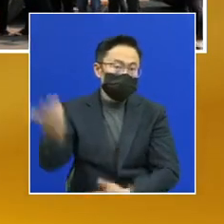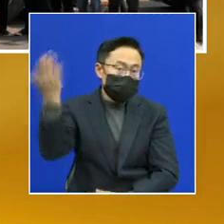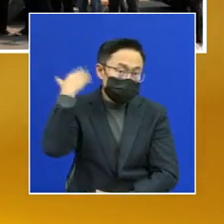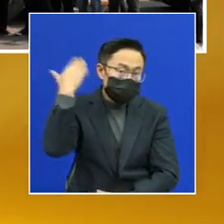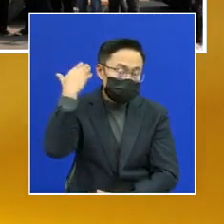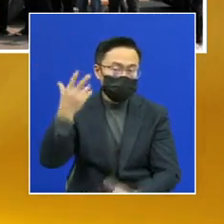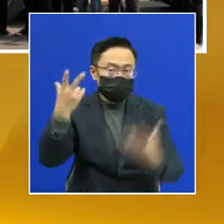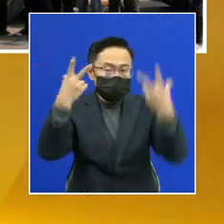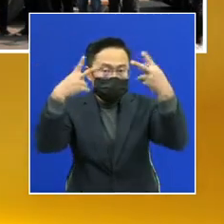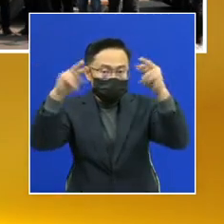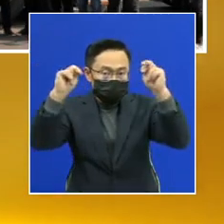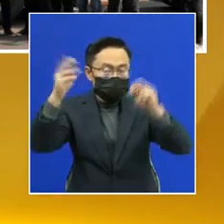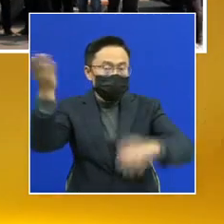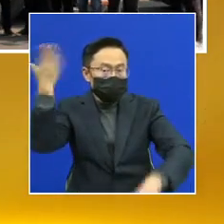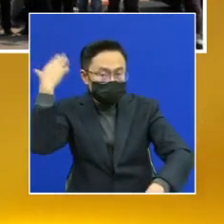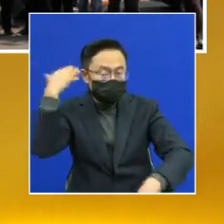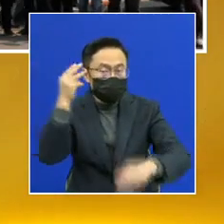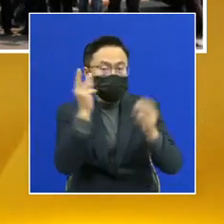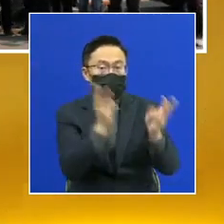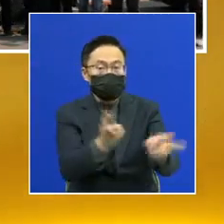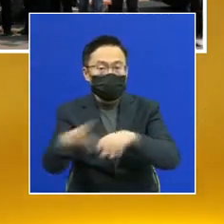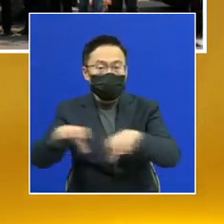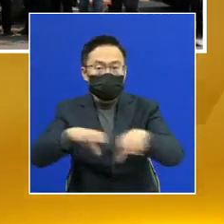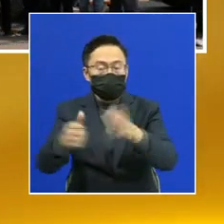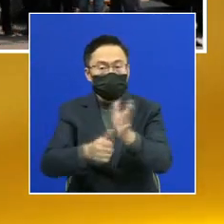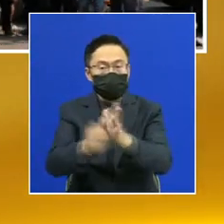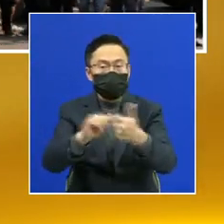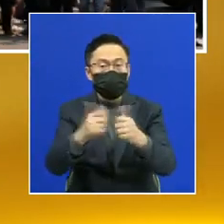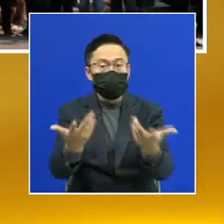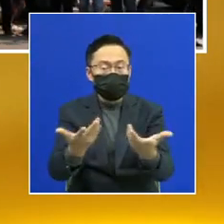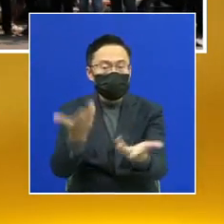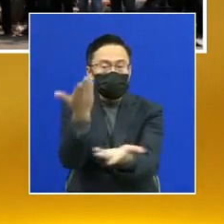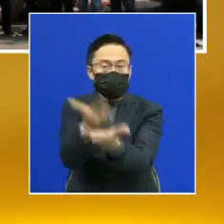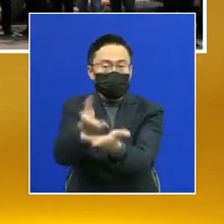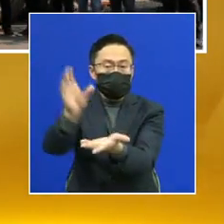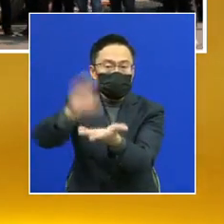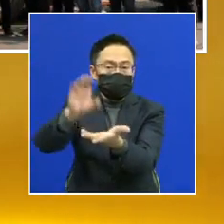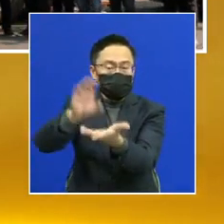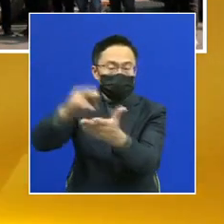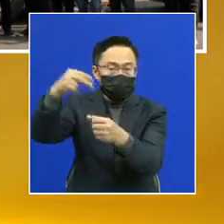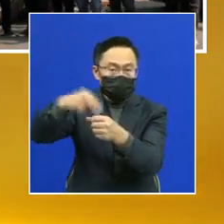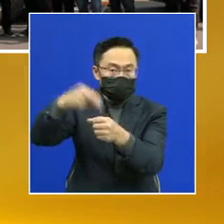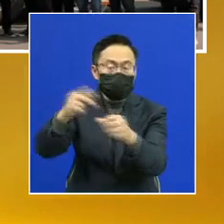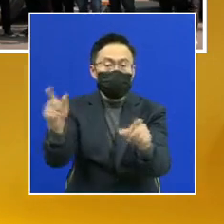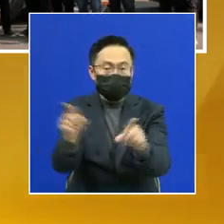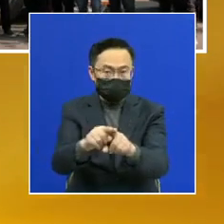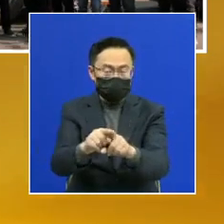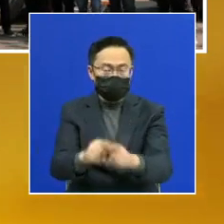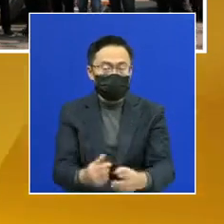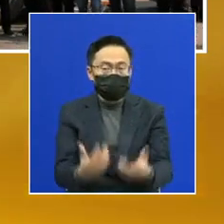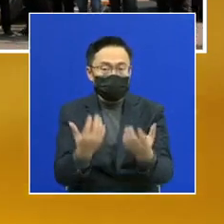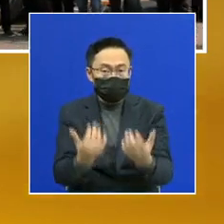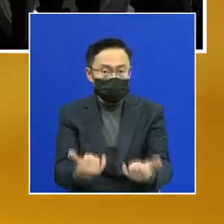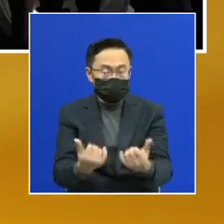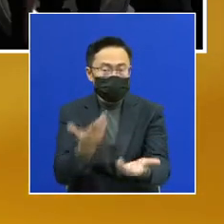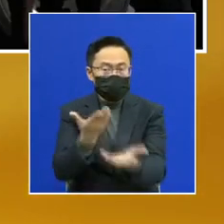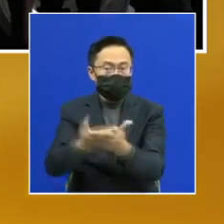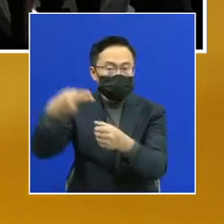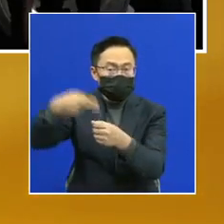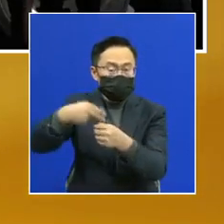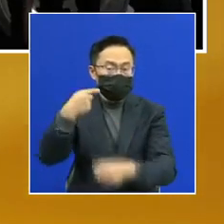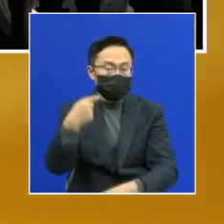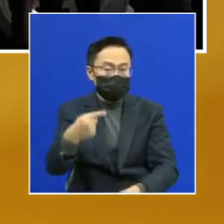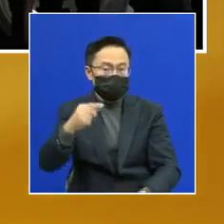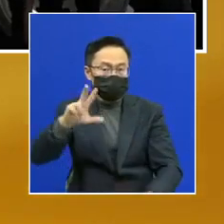สมัยก่อนๆวิธีการจัดการใช้เงินกองทุนน้ำมันไปเยอะอย่างล่าสุดในติดลบไป 3หมื่นล้านใช่